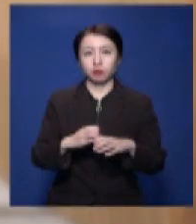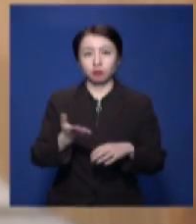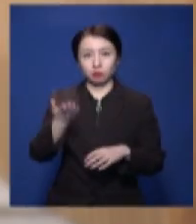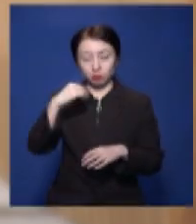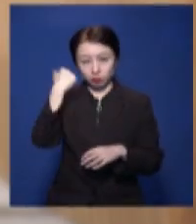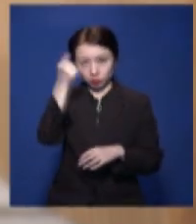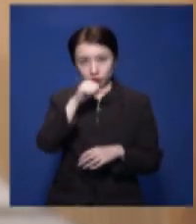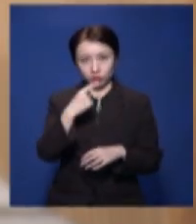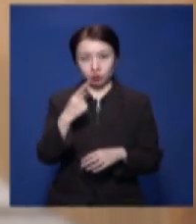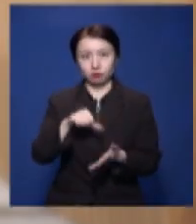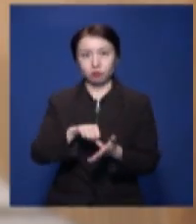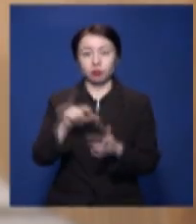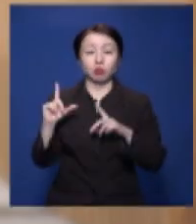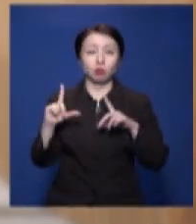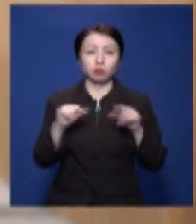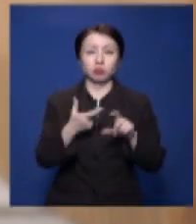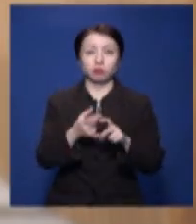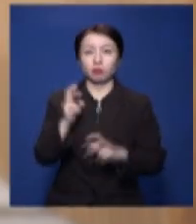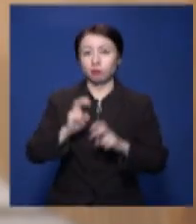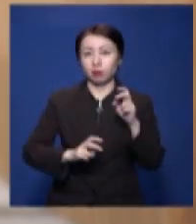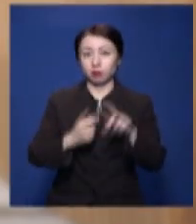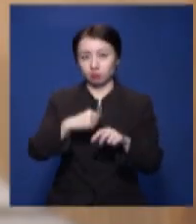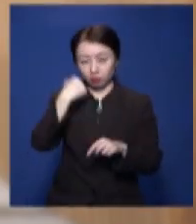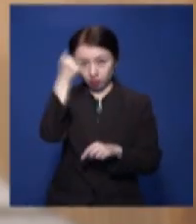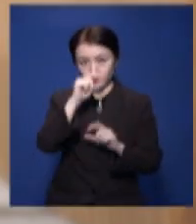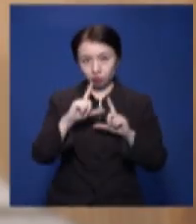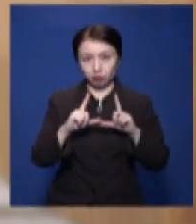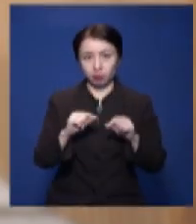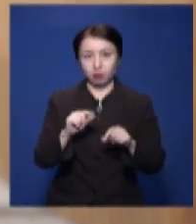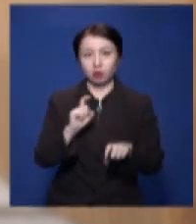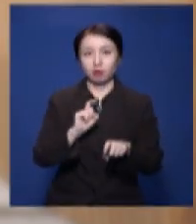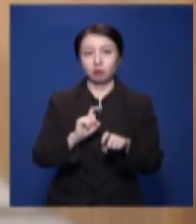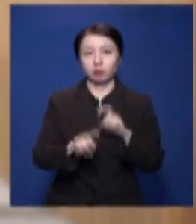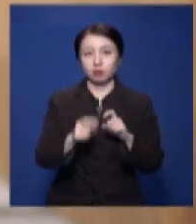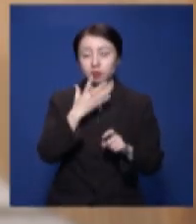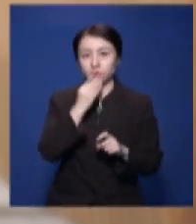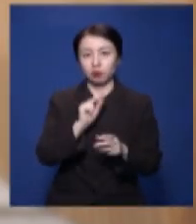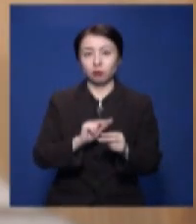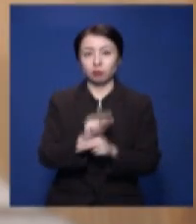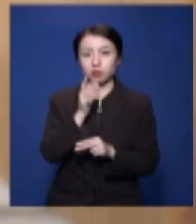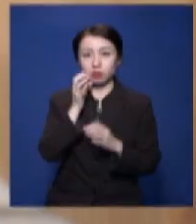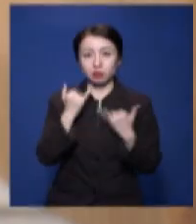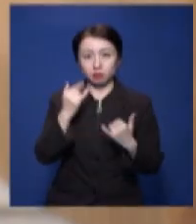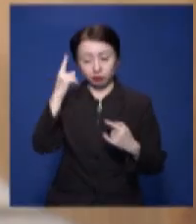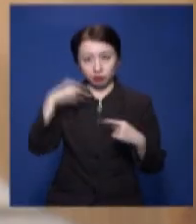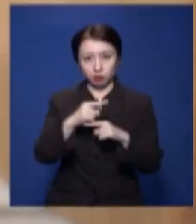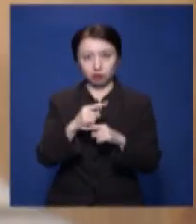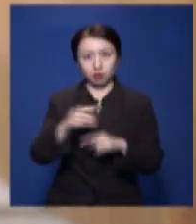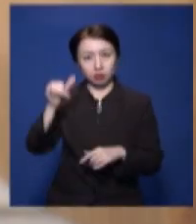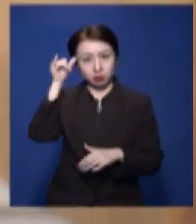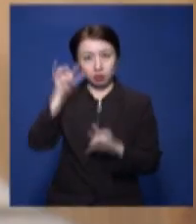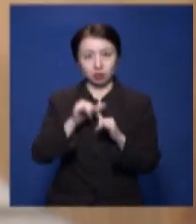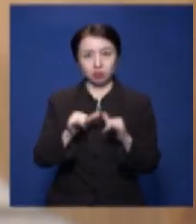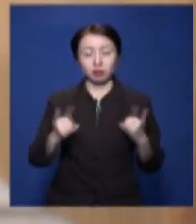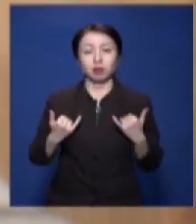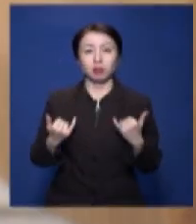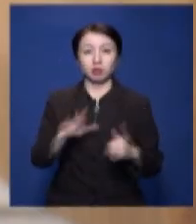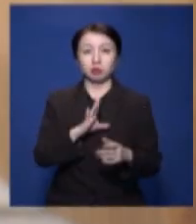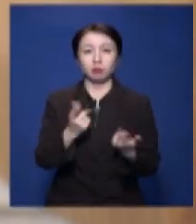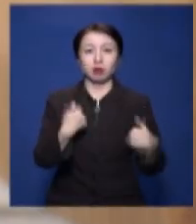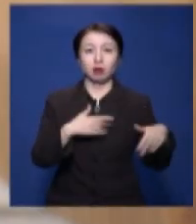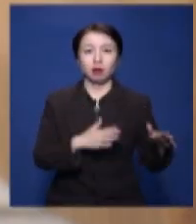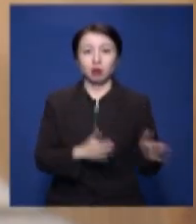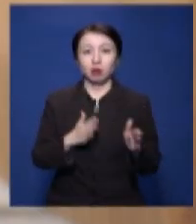прошлом году один представитель выезжал с данного предприятия. В этом году выезжали, где мы проходили тоже курсы по современным технологиям в животноводстве. Для нас были